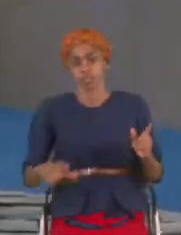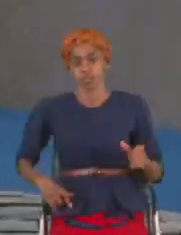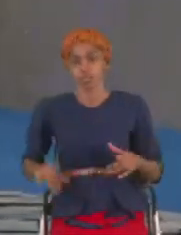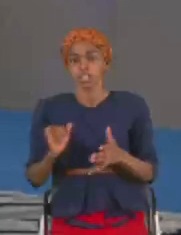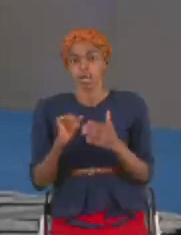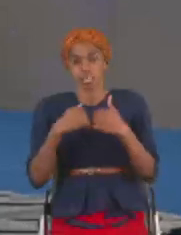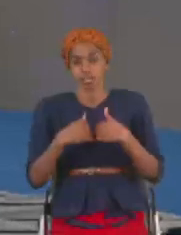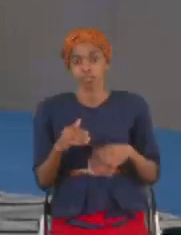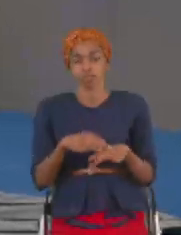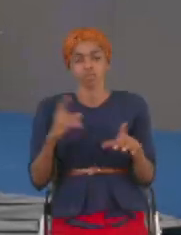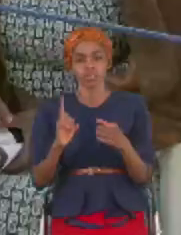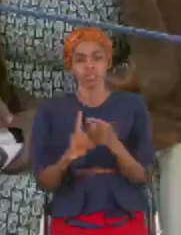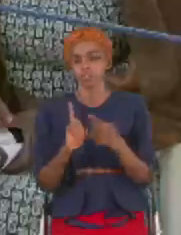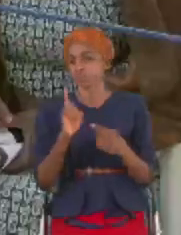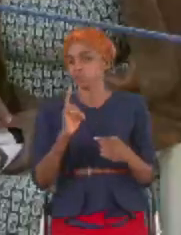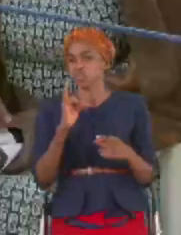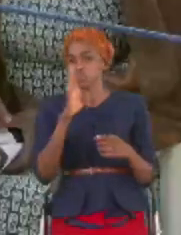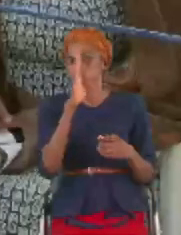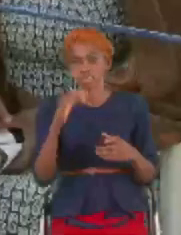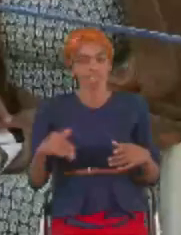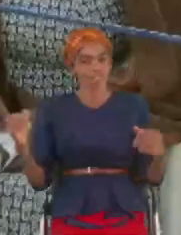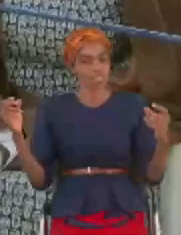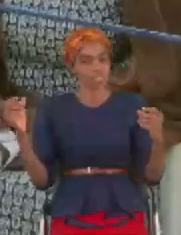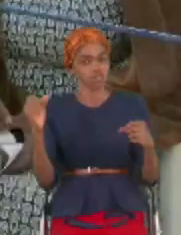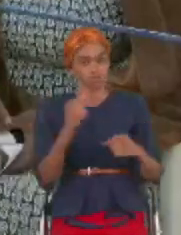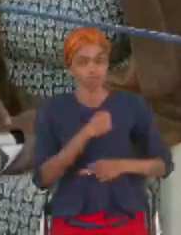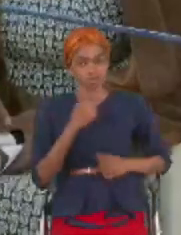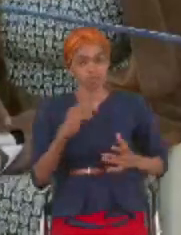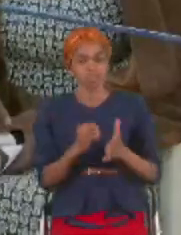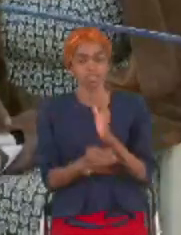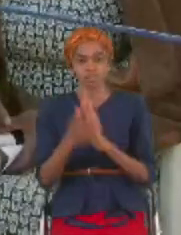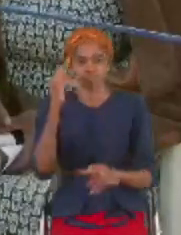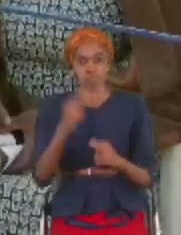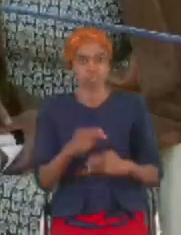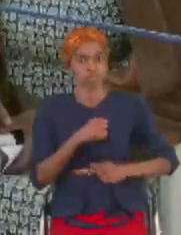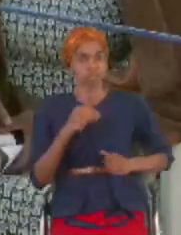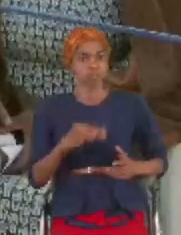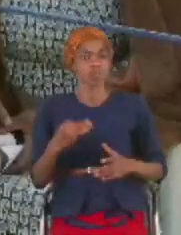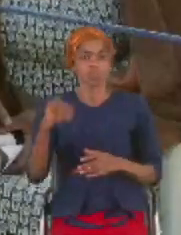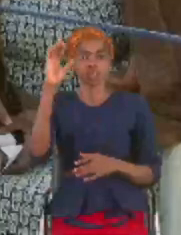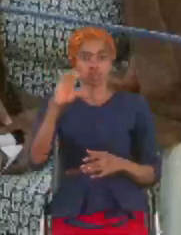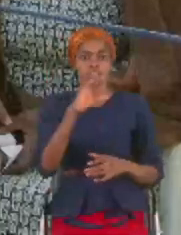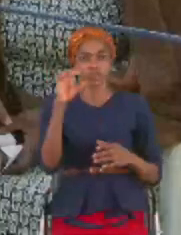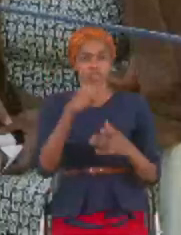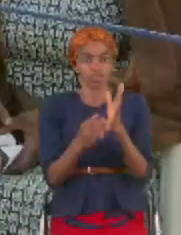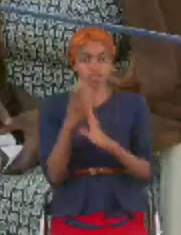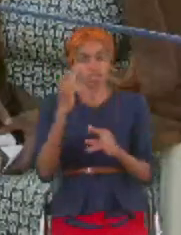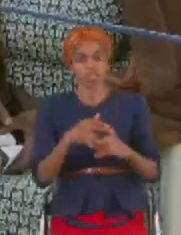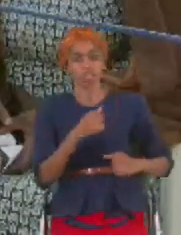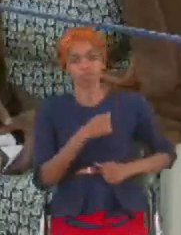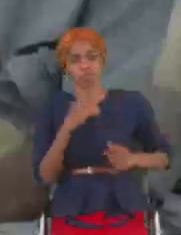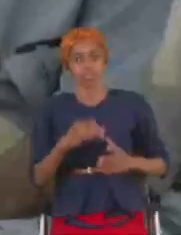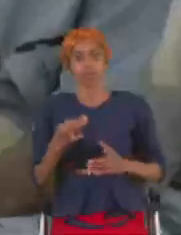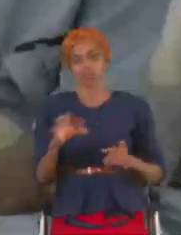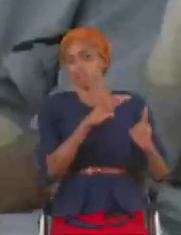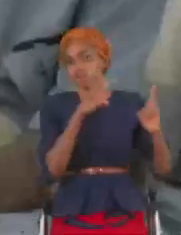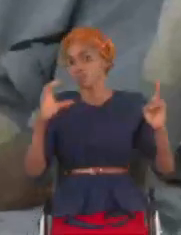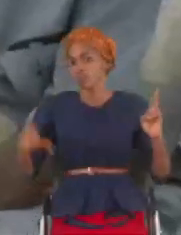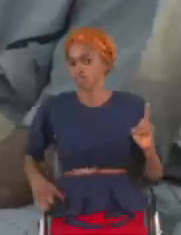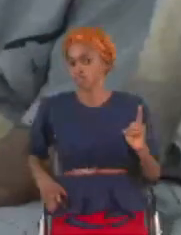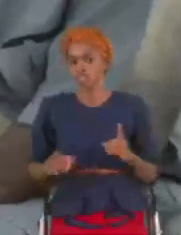lui avait confié tu seras zola un soldat de la croix un soldat de christain un